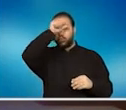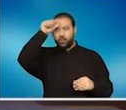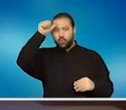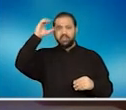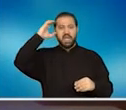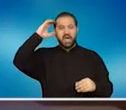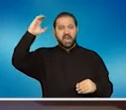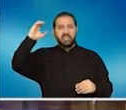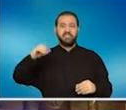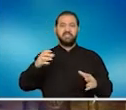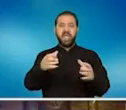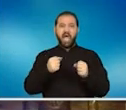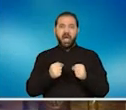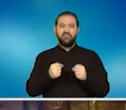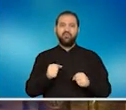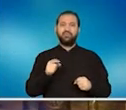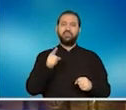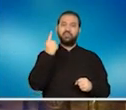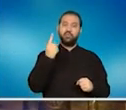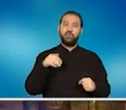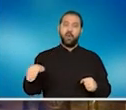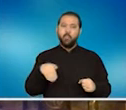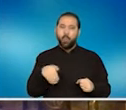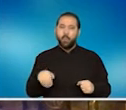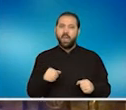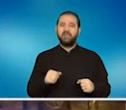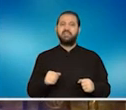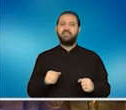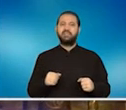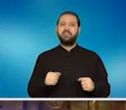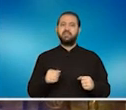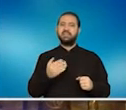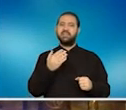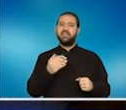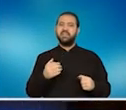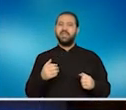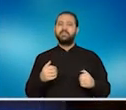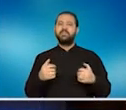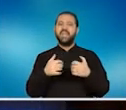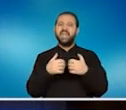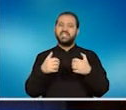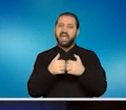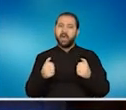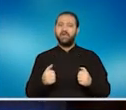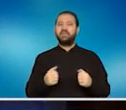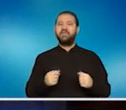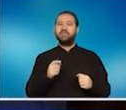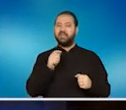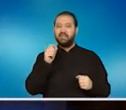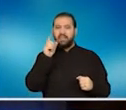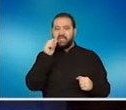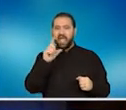ortodoxia credinței. A avut și un moment de examen. Tatăl său